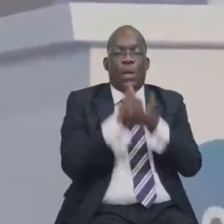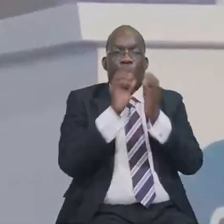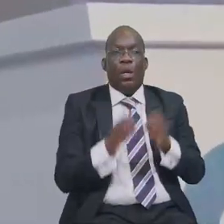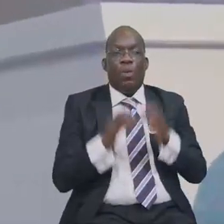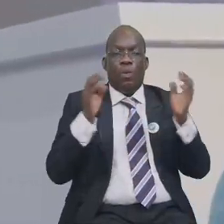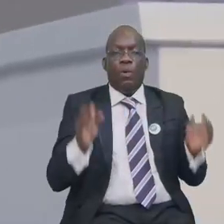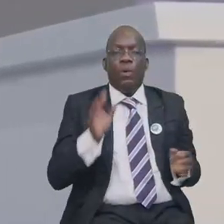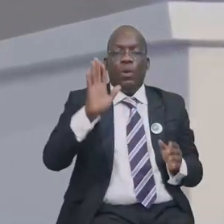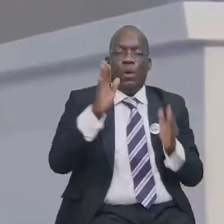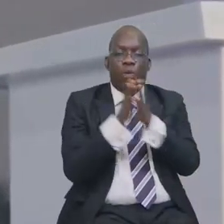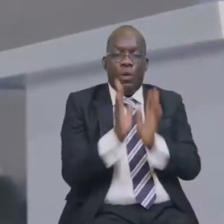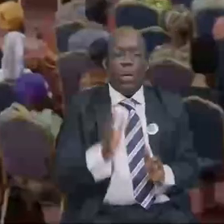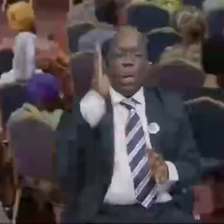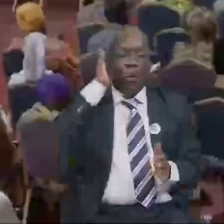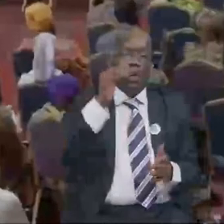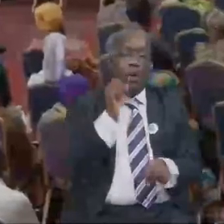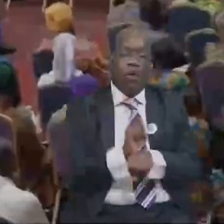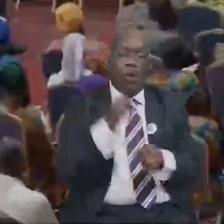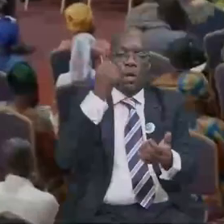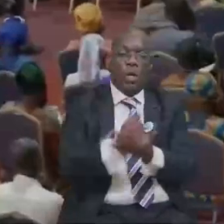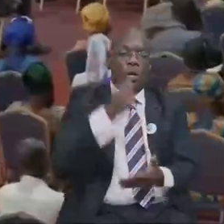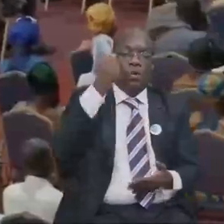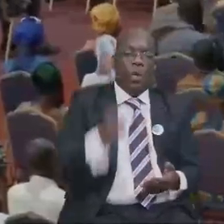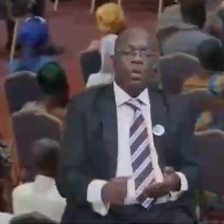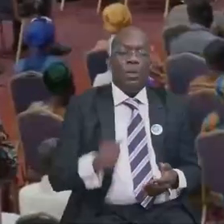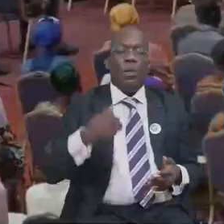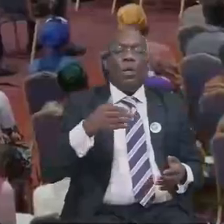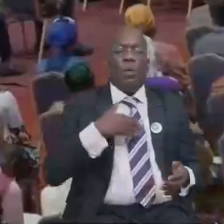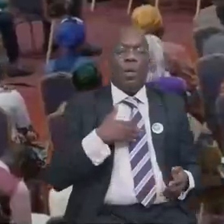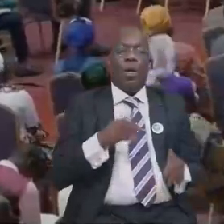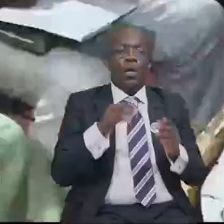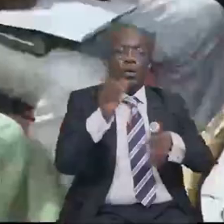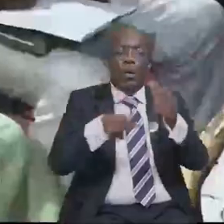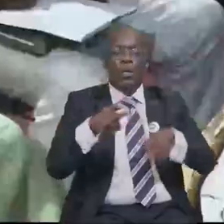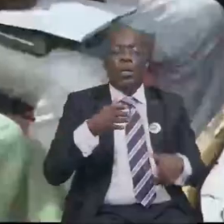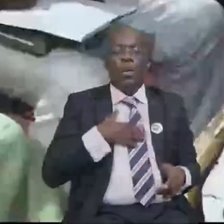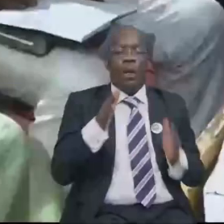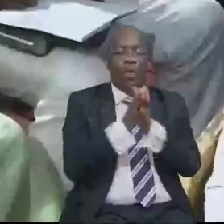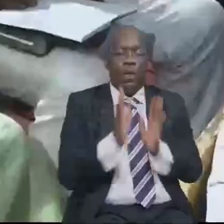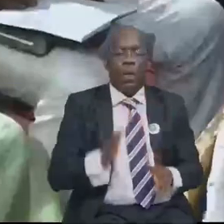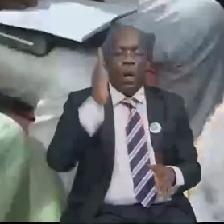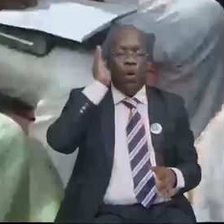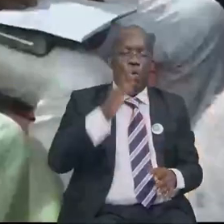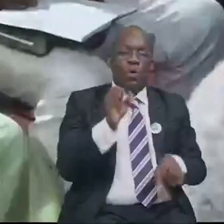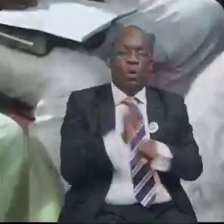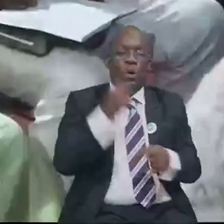prières vont se manifester. Ma prière agira.